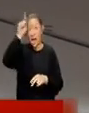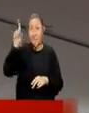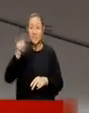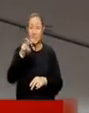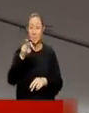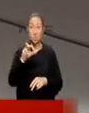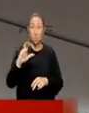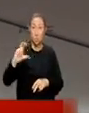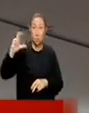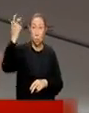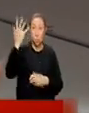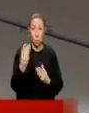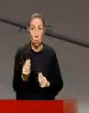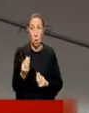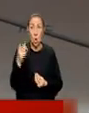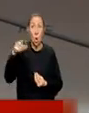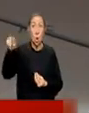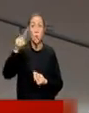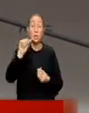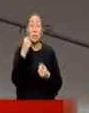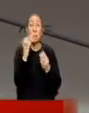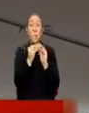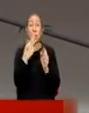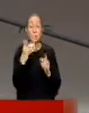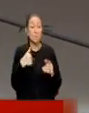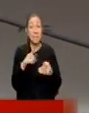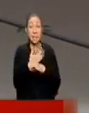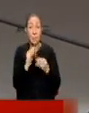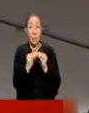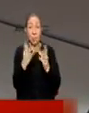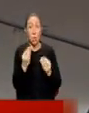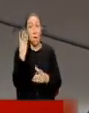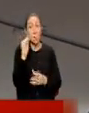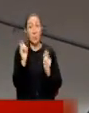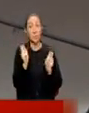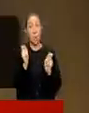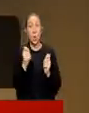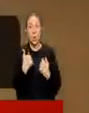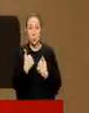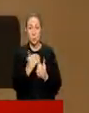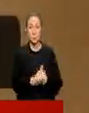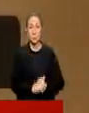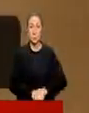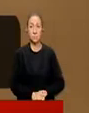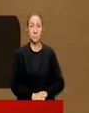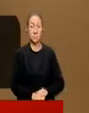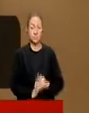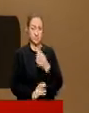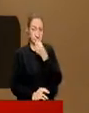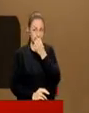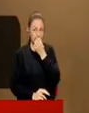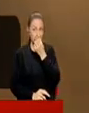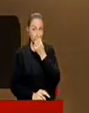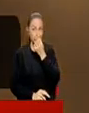8.30'a güneş ağrıyor oralarda hiçbir problem olmuyor bizde Neden problem oluyor anlamakta güçlük çekiyorum şuraya bakın bir biz